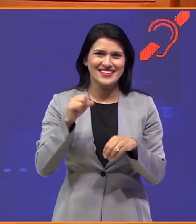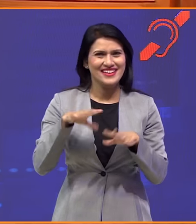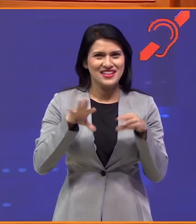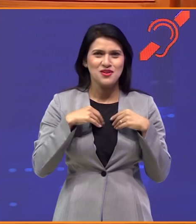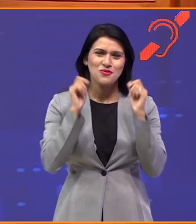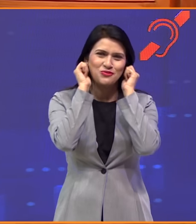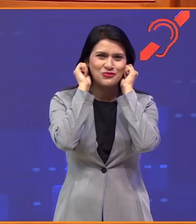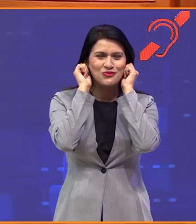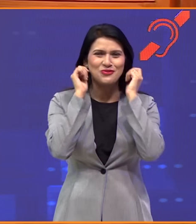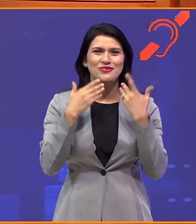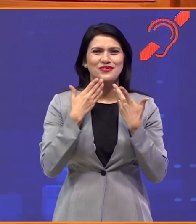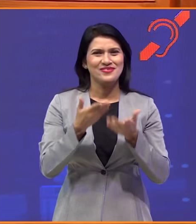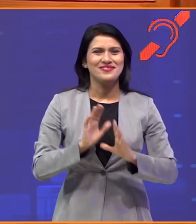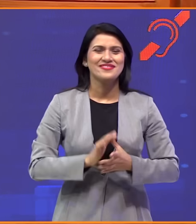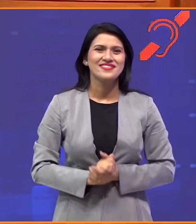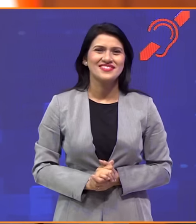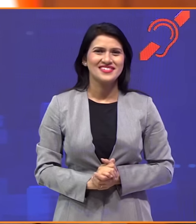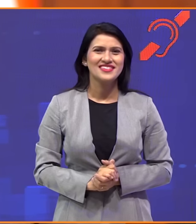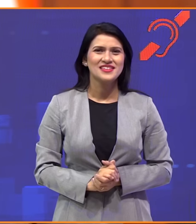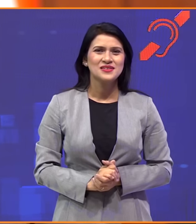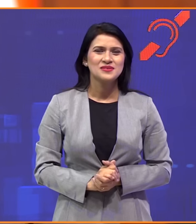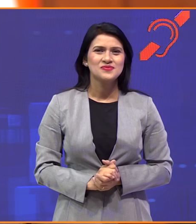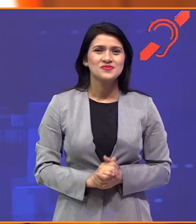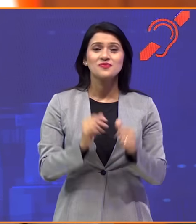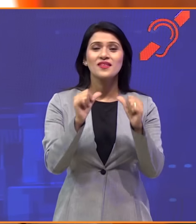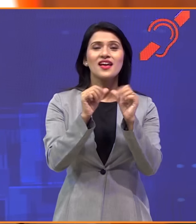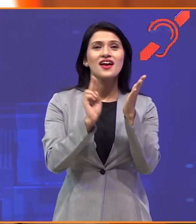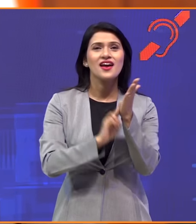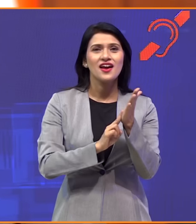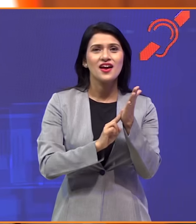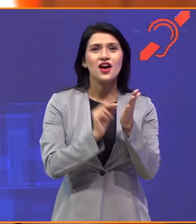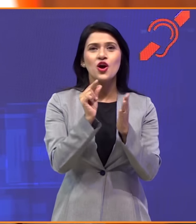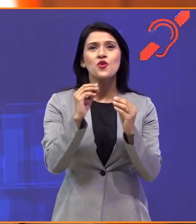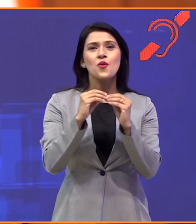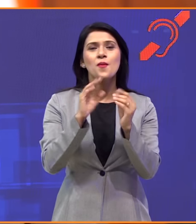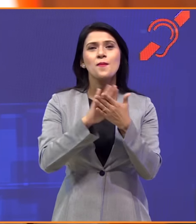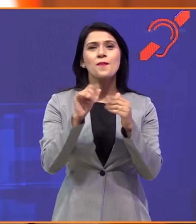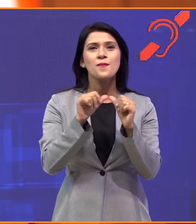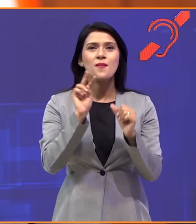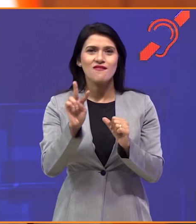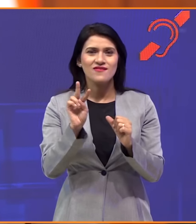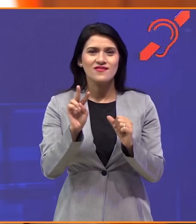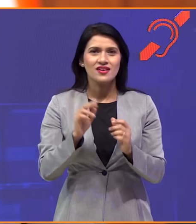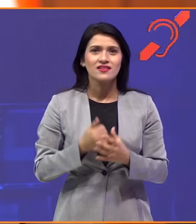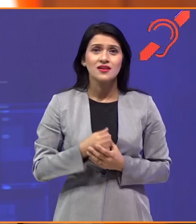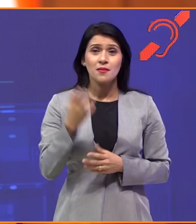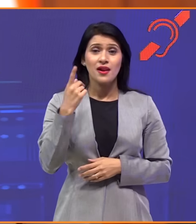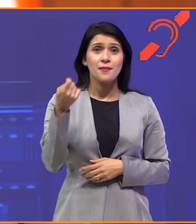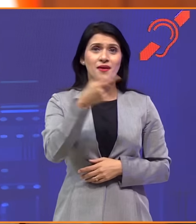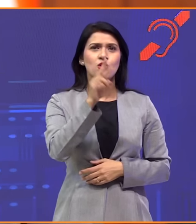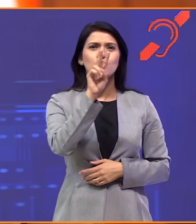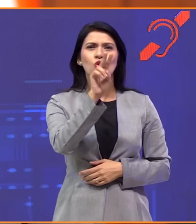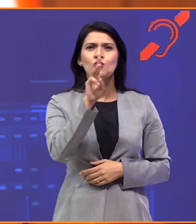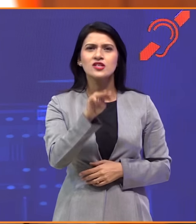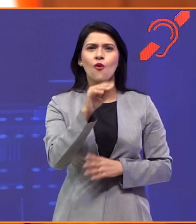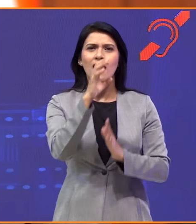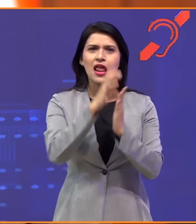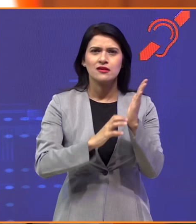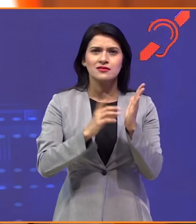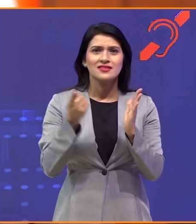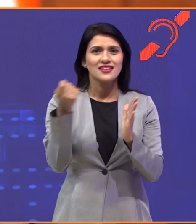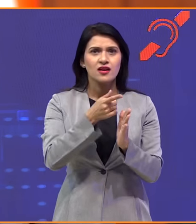माफी मांगता हूं अनुभव सिन्हा सिर्फ आपको 000 कम मिले थे इसके लिए आपने